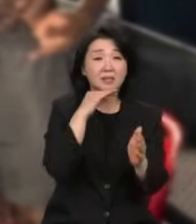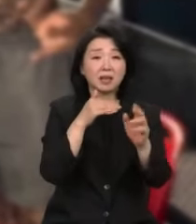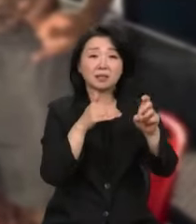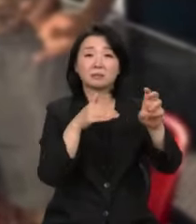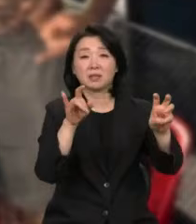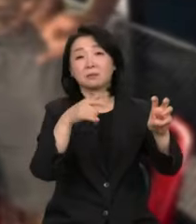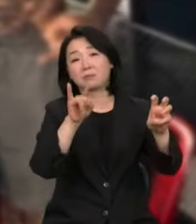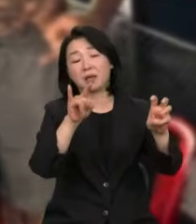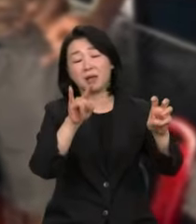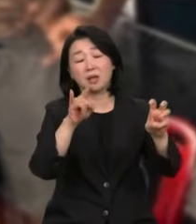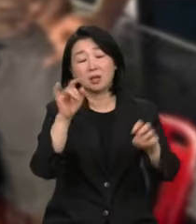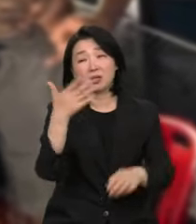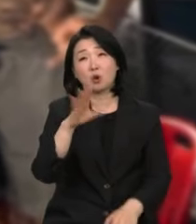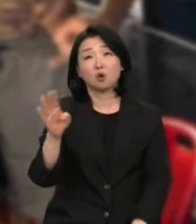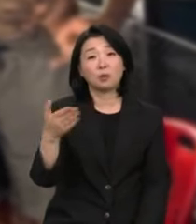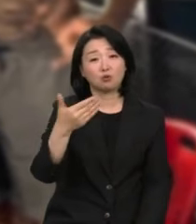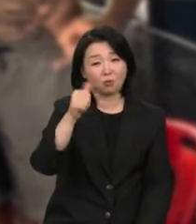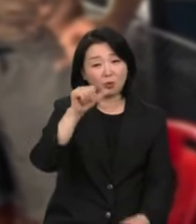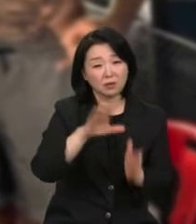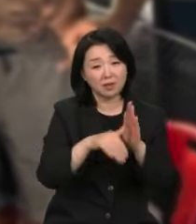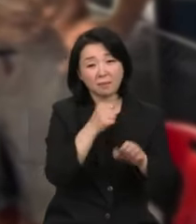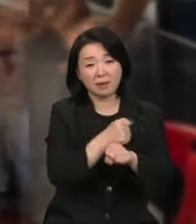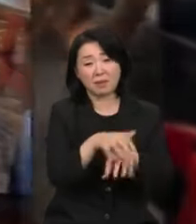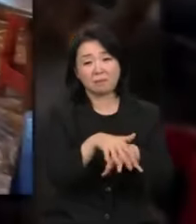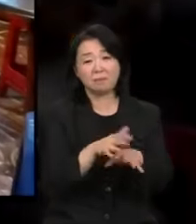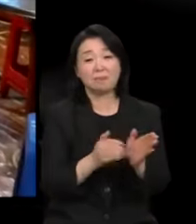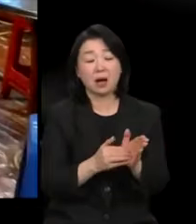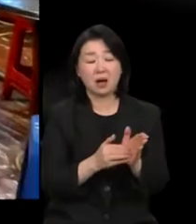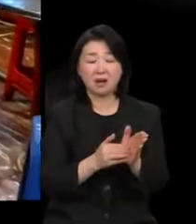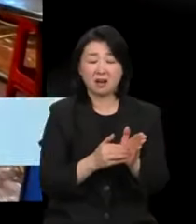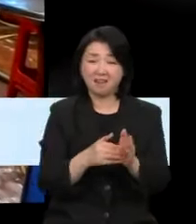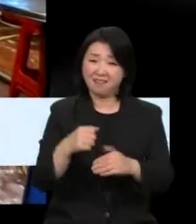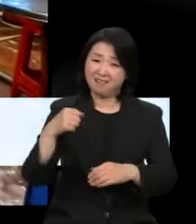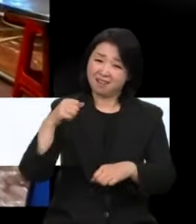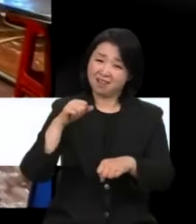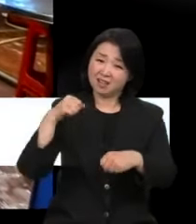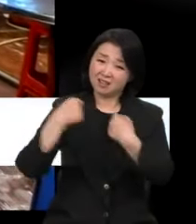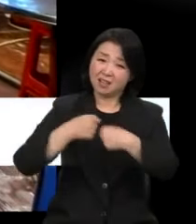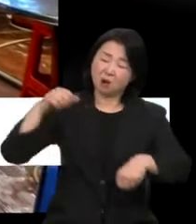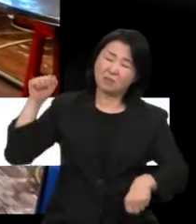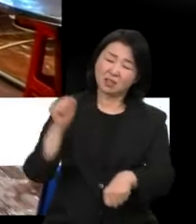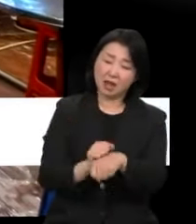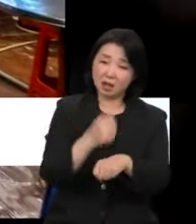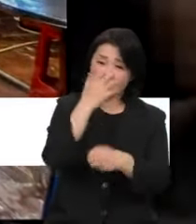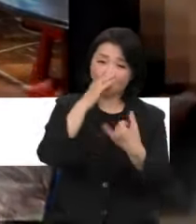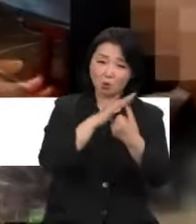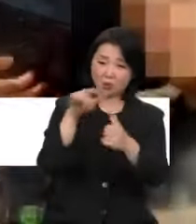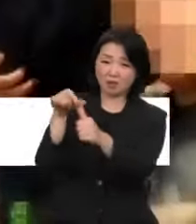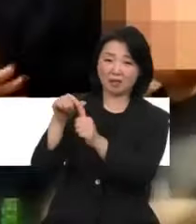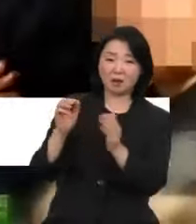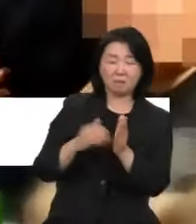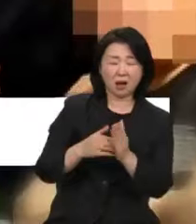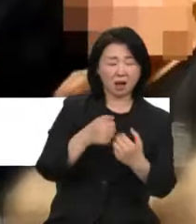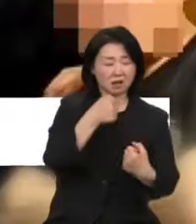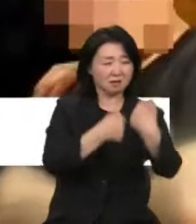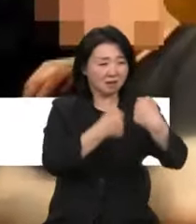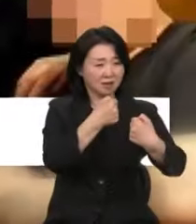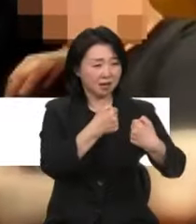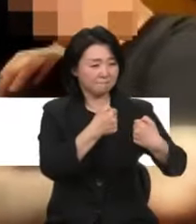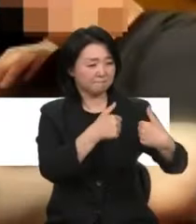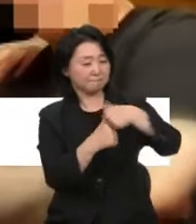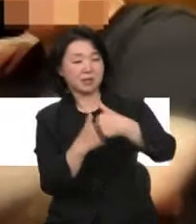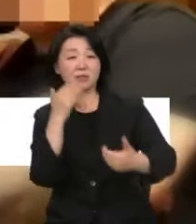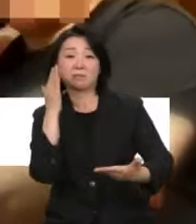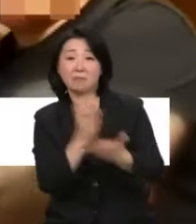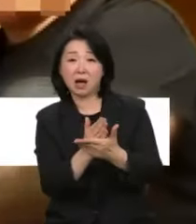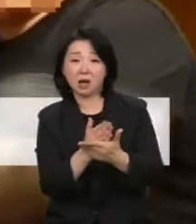조직, 1995년에 만들어졌습니다. 주먹 잘 쓴다고 소문난 동네 청소년들을 데려다 경쟁 조직에 밀리지 말라며